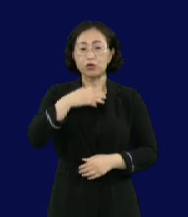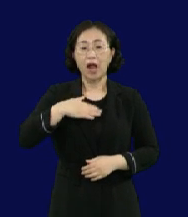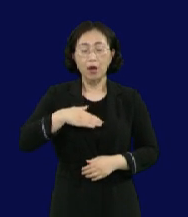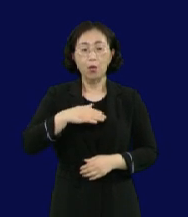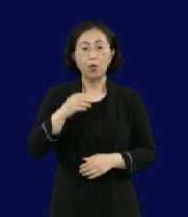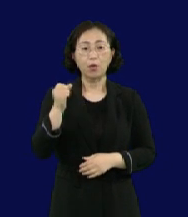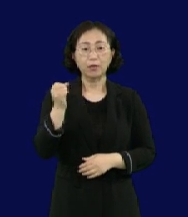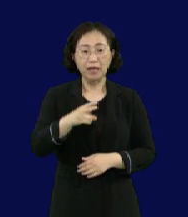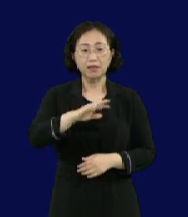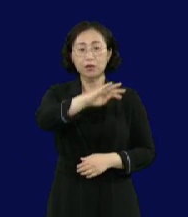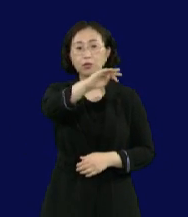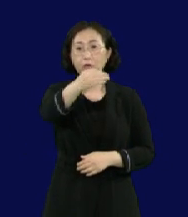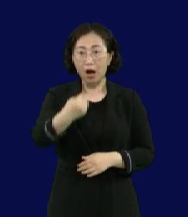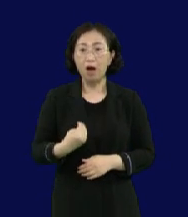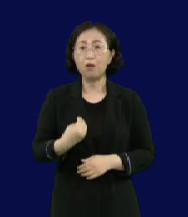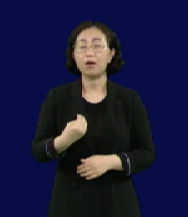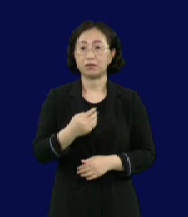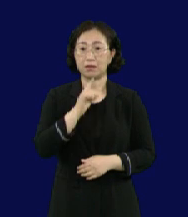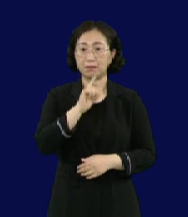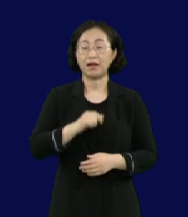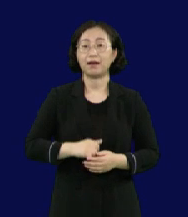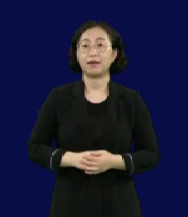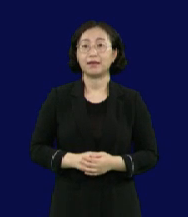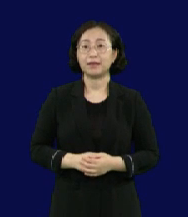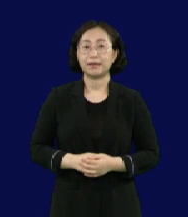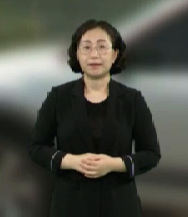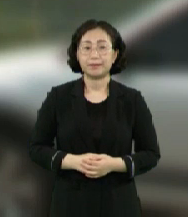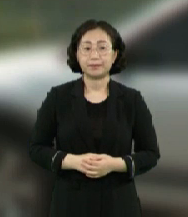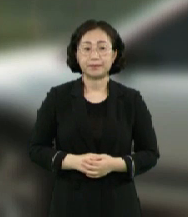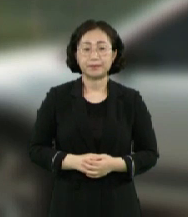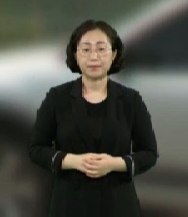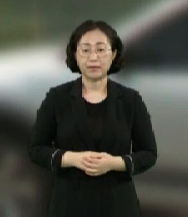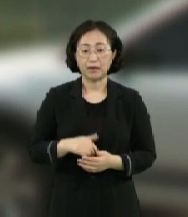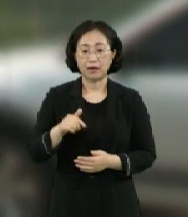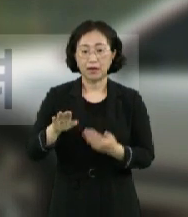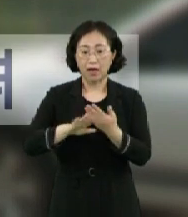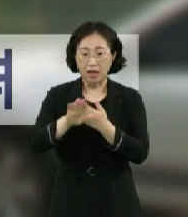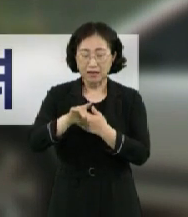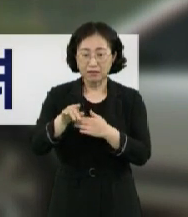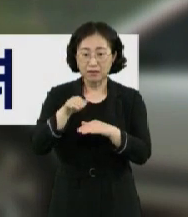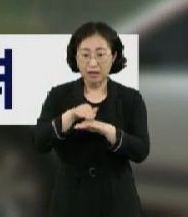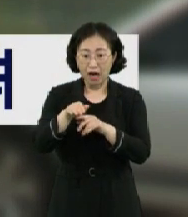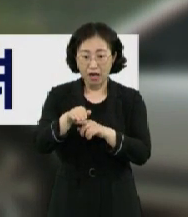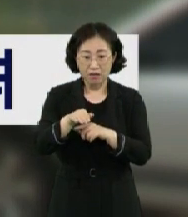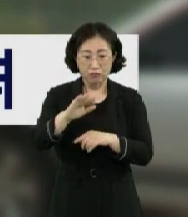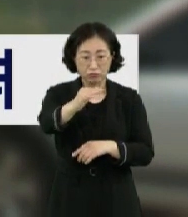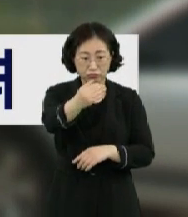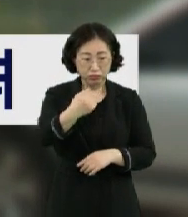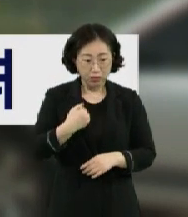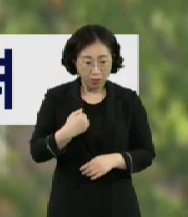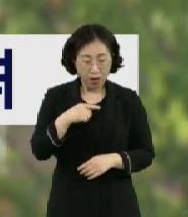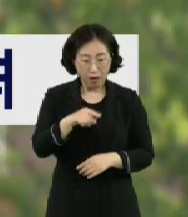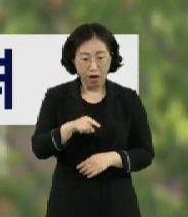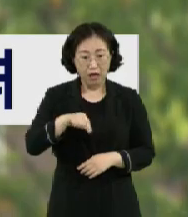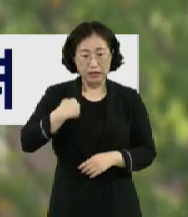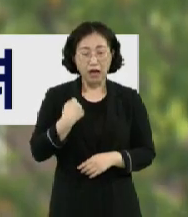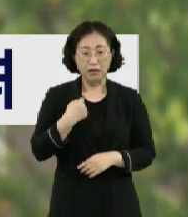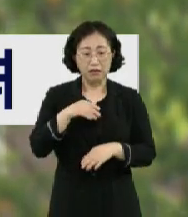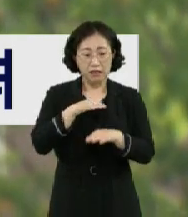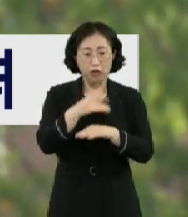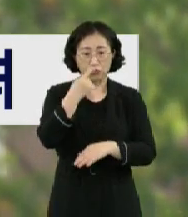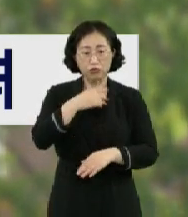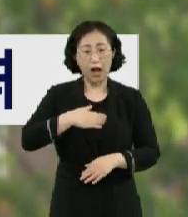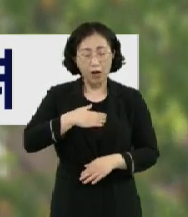다시 정비센터로 돌아오는 길이었다고 주장했습니다. 강 씨는 다른 차종을 몰고 온 운전자가 자신의 차로 착각했다는